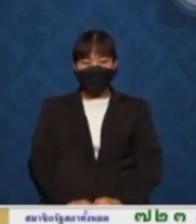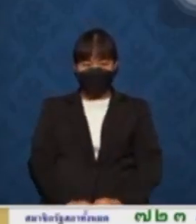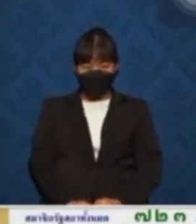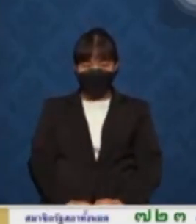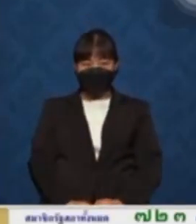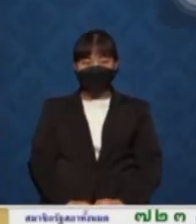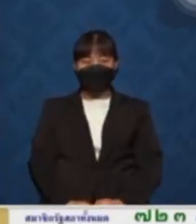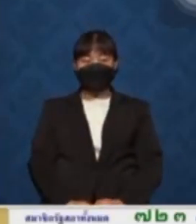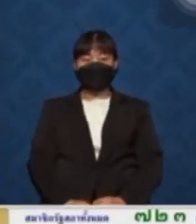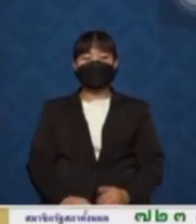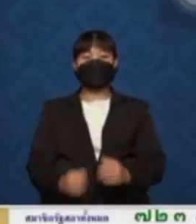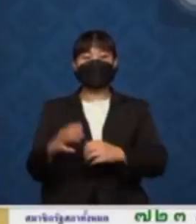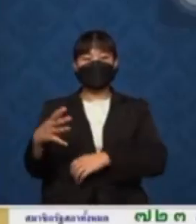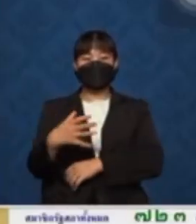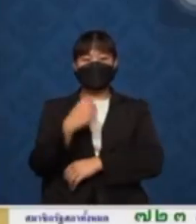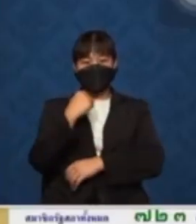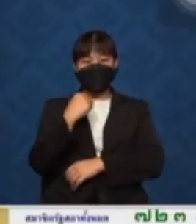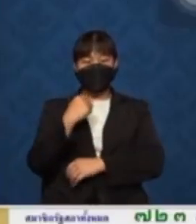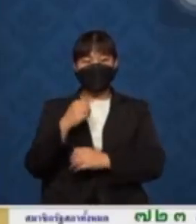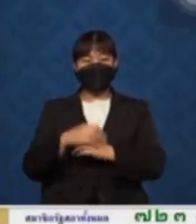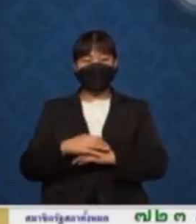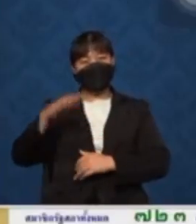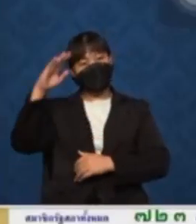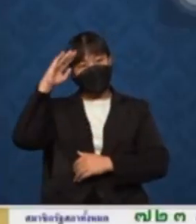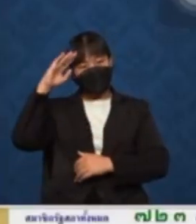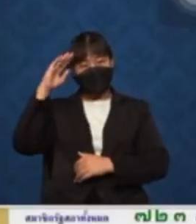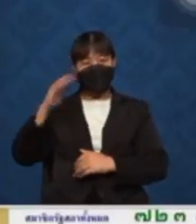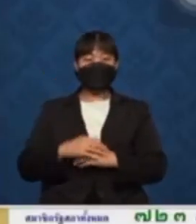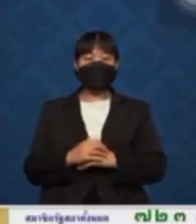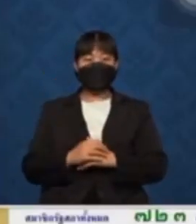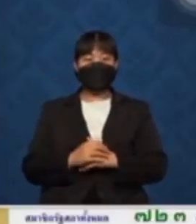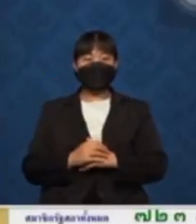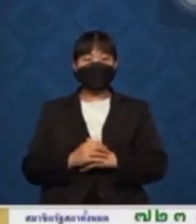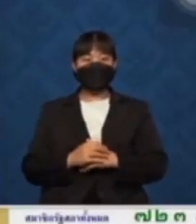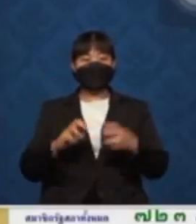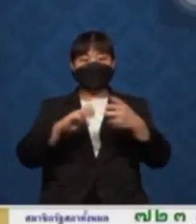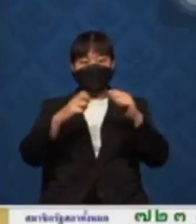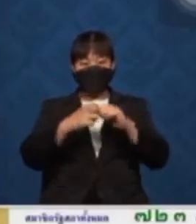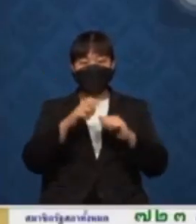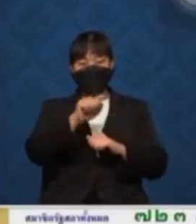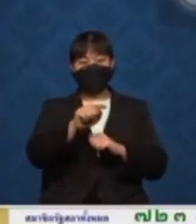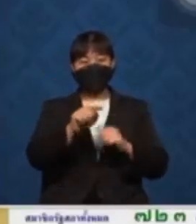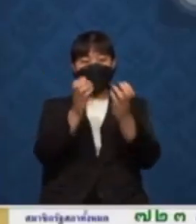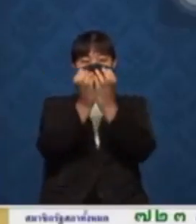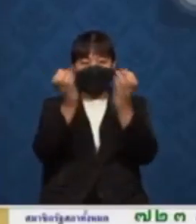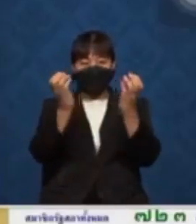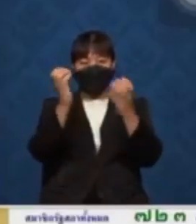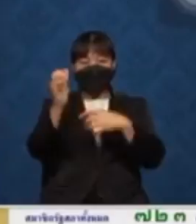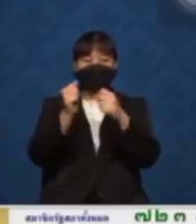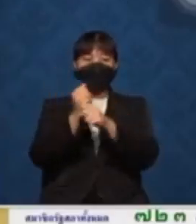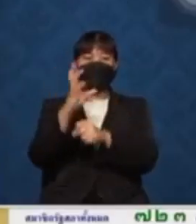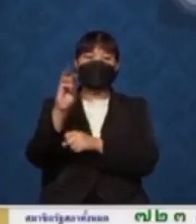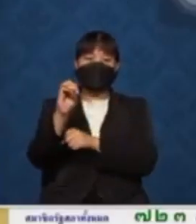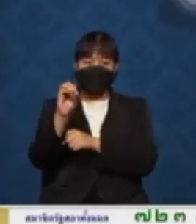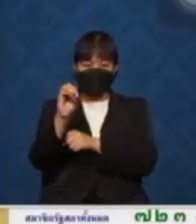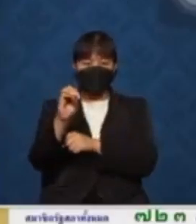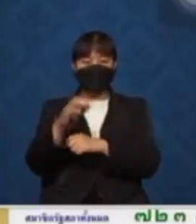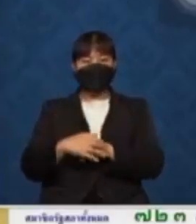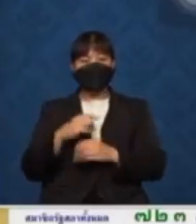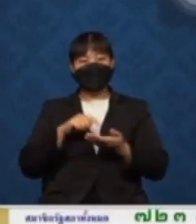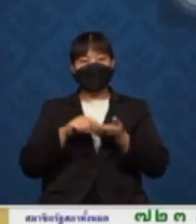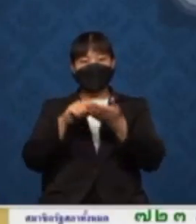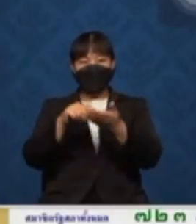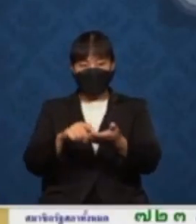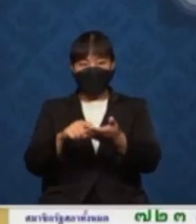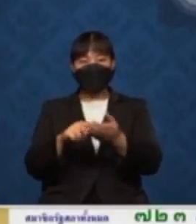การสืบทอดอำนาจของระบอบประยุทธ์ในเมื่อปัญหาหลักของรัฐธรรมนูญ60คือการสืบทอดอำนาจตรงนี้ทางเราเลยเสนอเนื้อหาที่เป็นการ